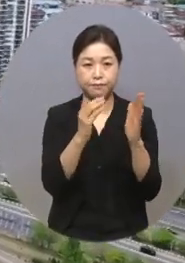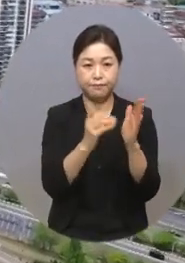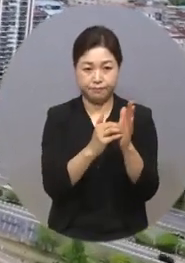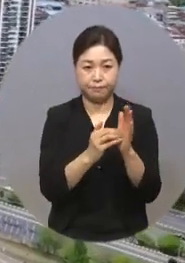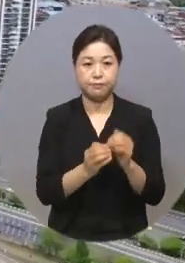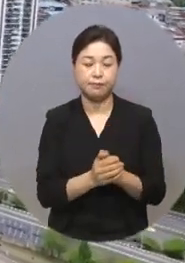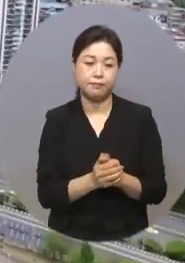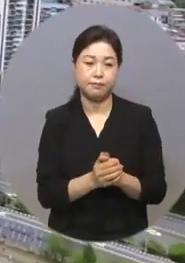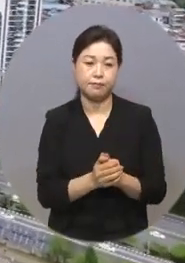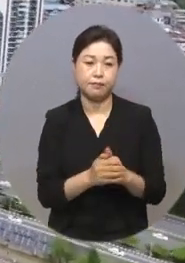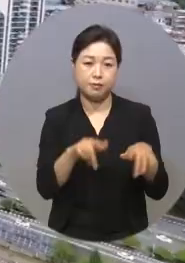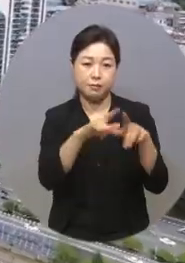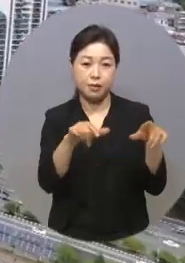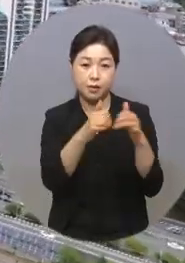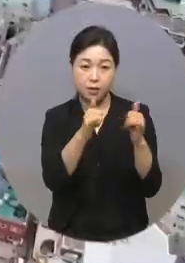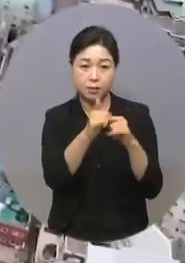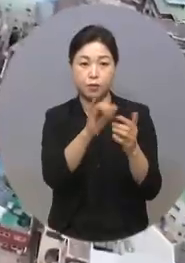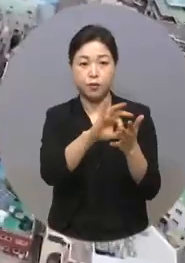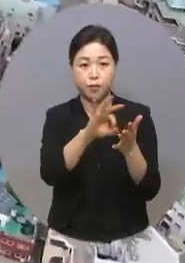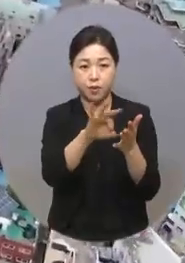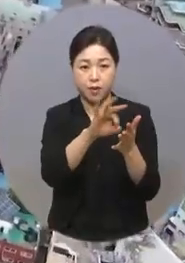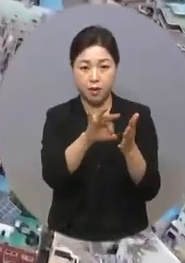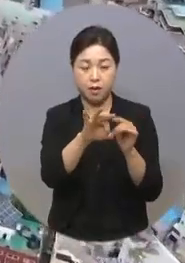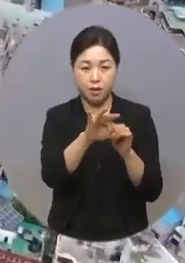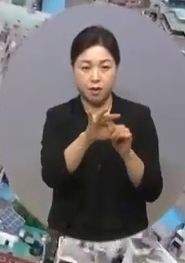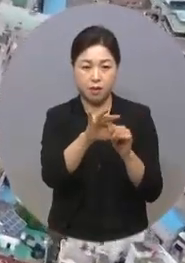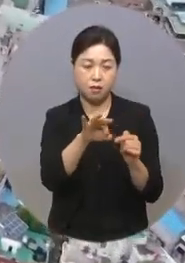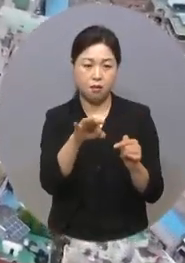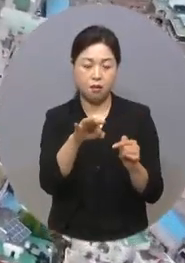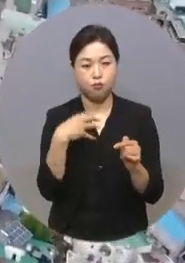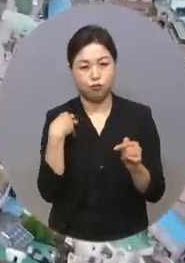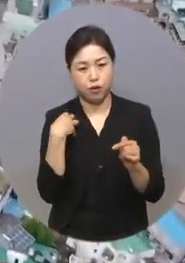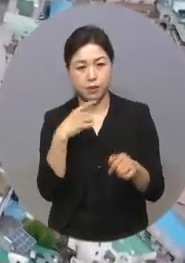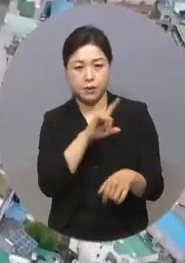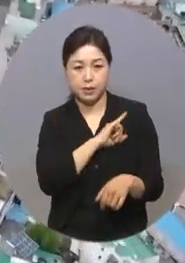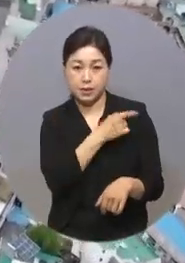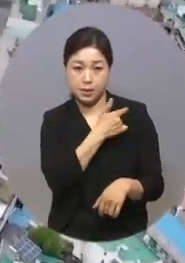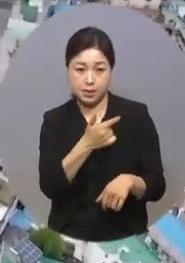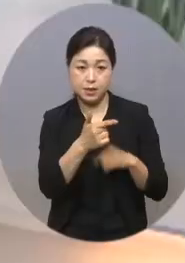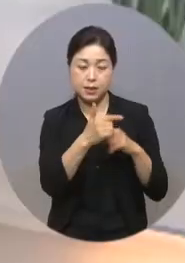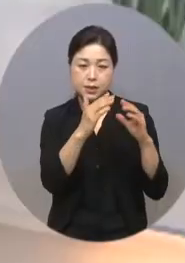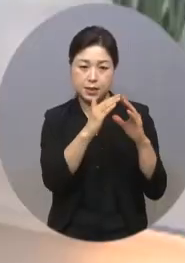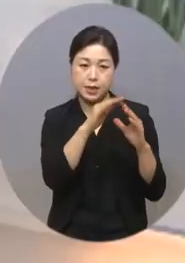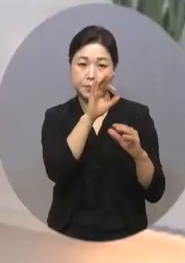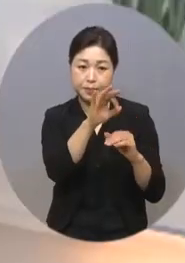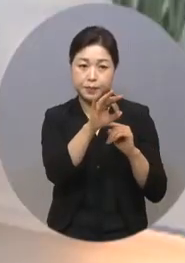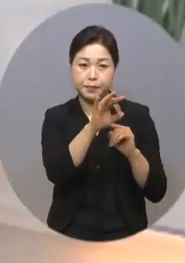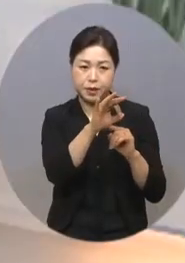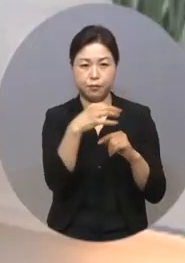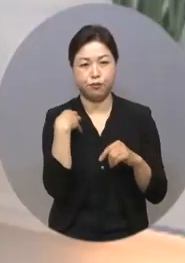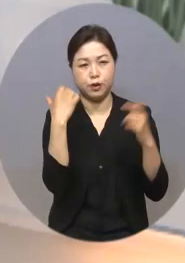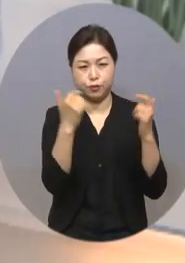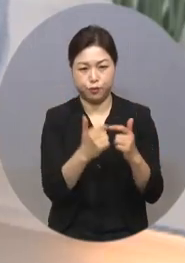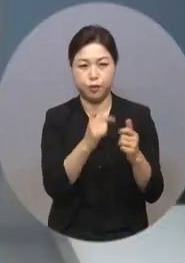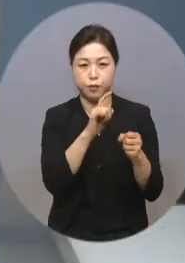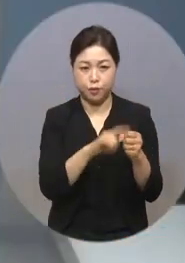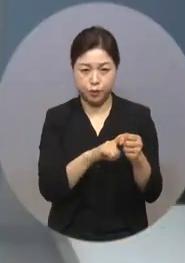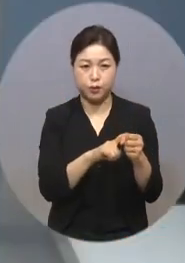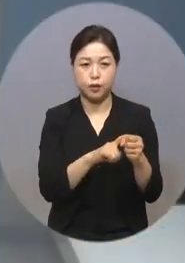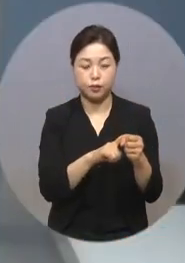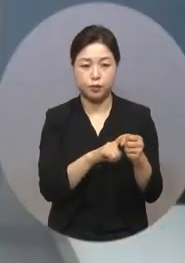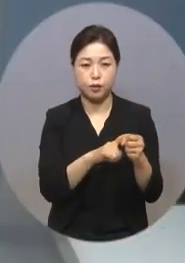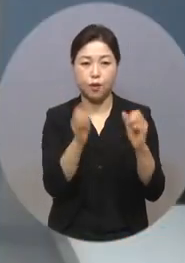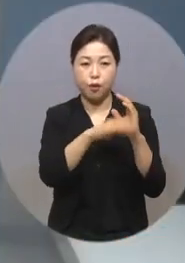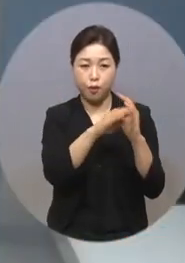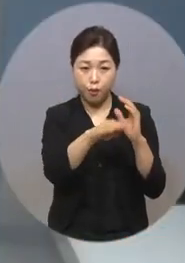는 먼저 서민 소비지 줄은 상당부분을 차지하는 주거비 부담을 완화하기 위해 죽어 급의 확대와 공공임대